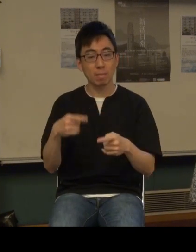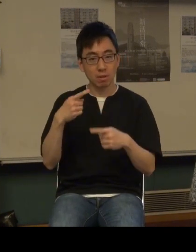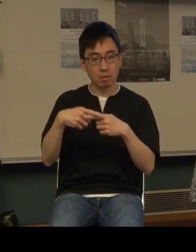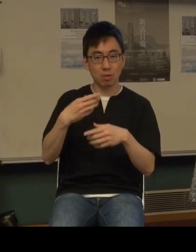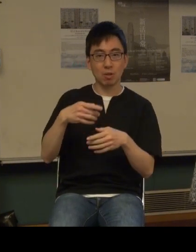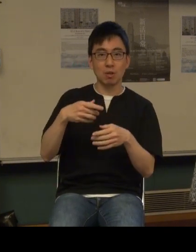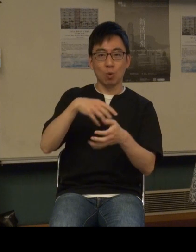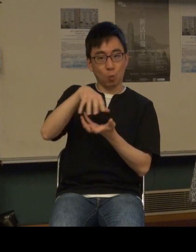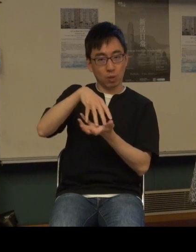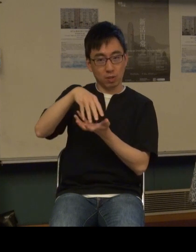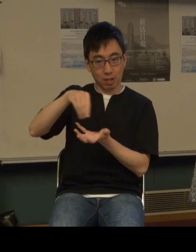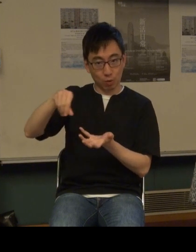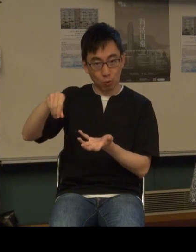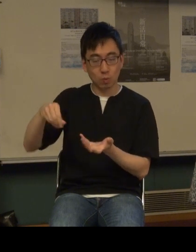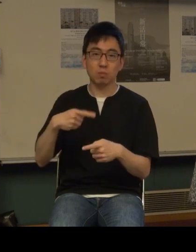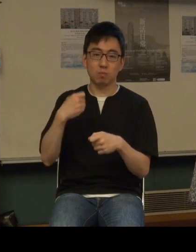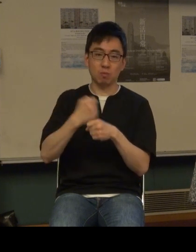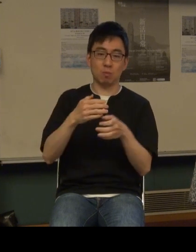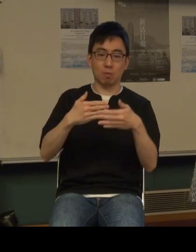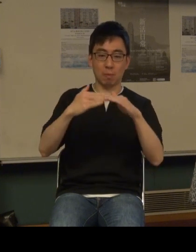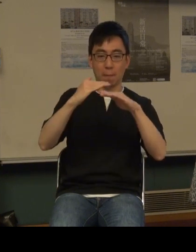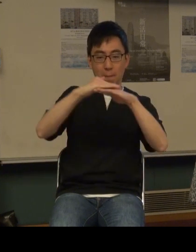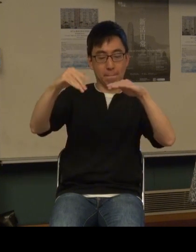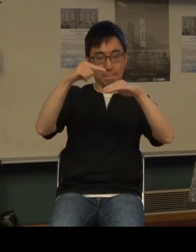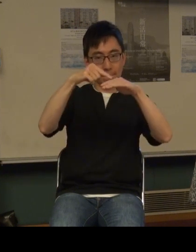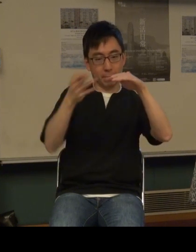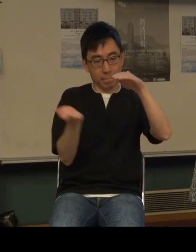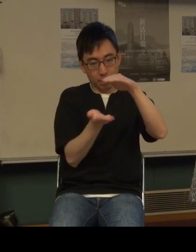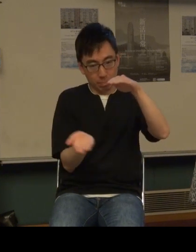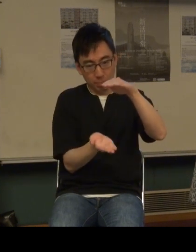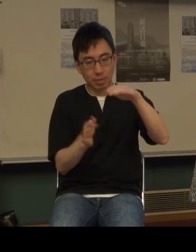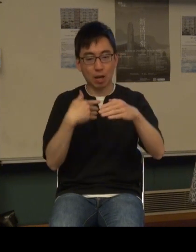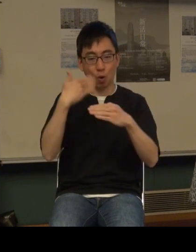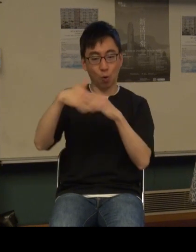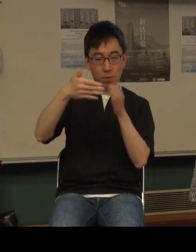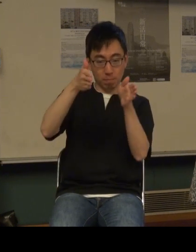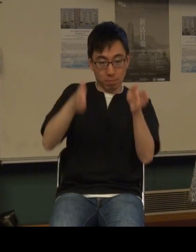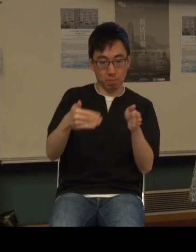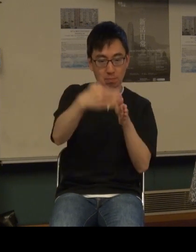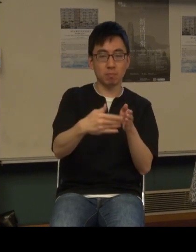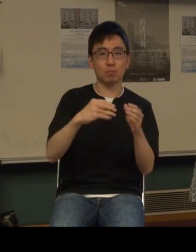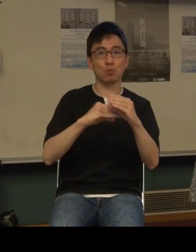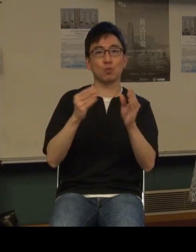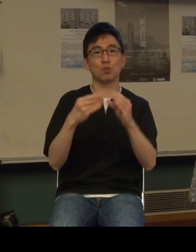個屋頂啦，同埋樓板嘅，但係外牆咧其實都係用磚嚇，用磚砌。